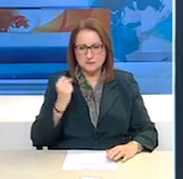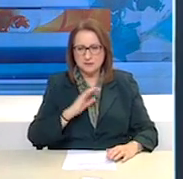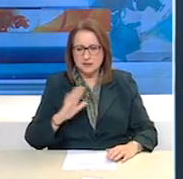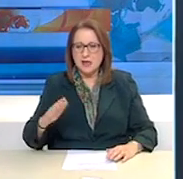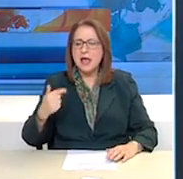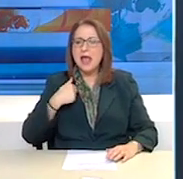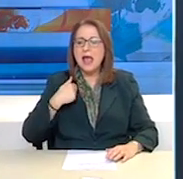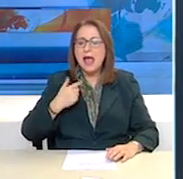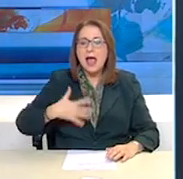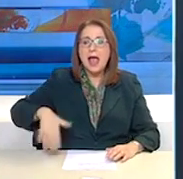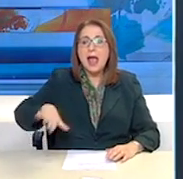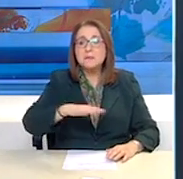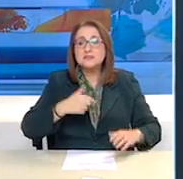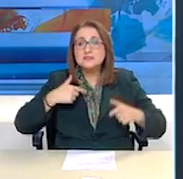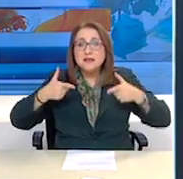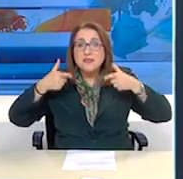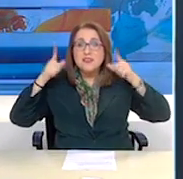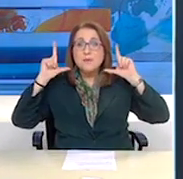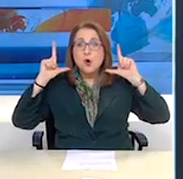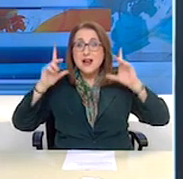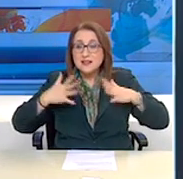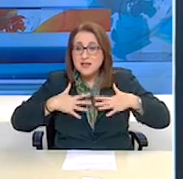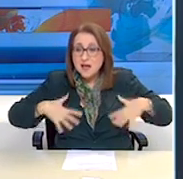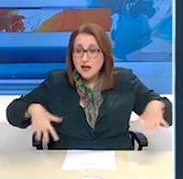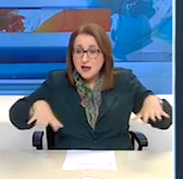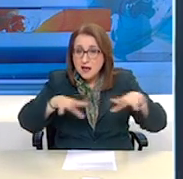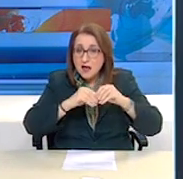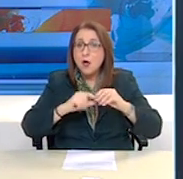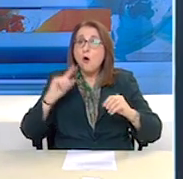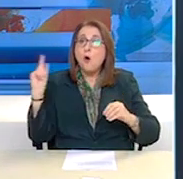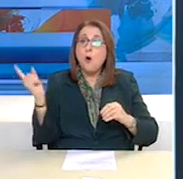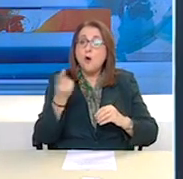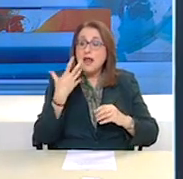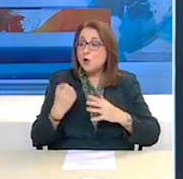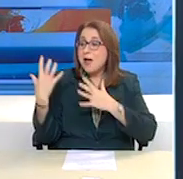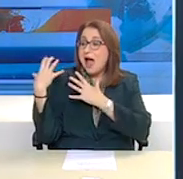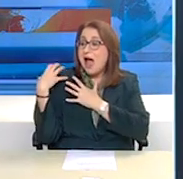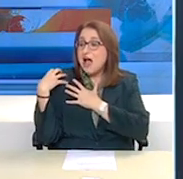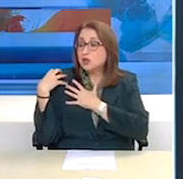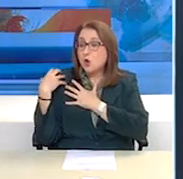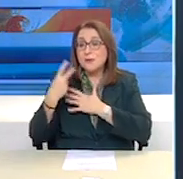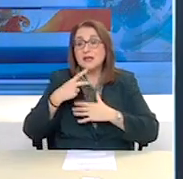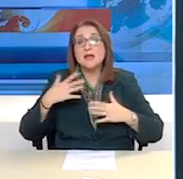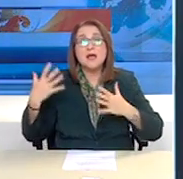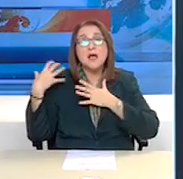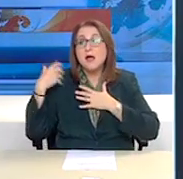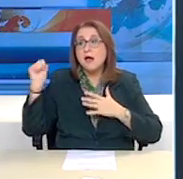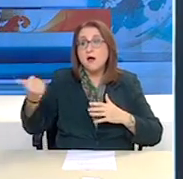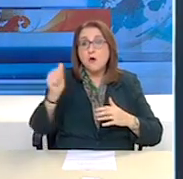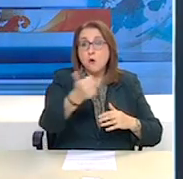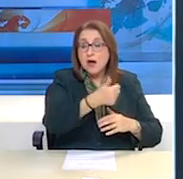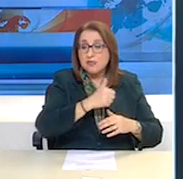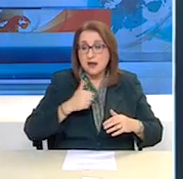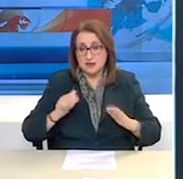πειθούς. Την ηθική της ατομικής ευθύνης νομίζω την έχουμε κάνει όλη πράξη. Και σε αυτή την κατεύθυνση θα κινηθούμε όσο άδικη κριτική και αν